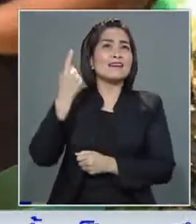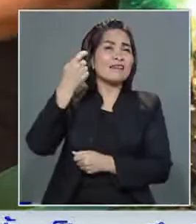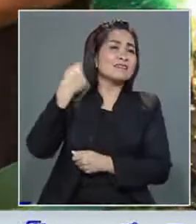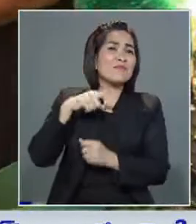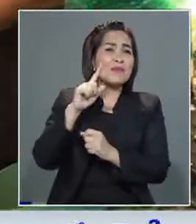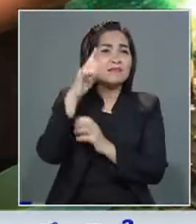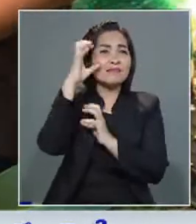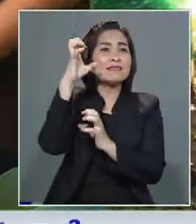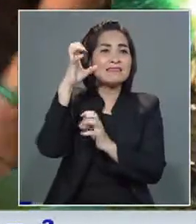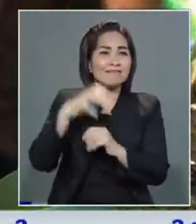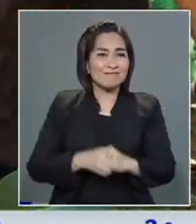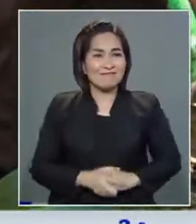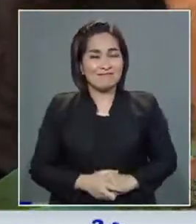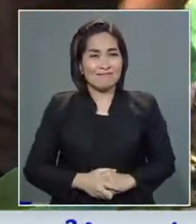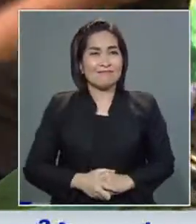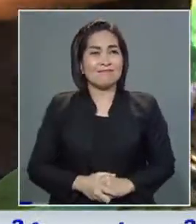งเนี่ย